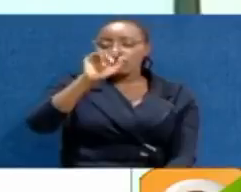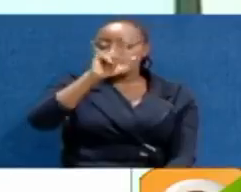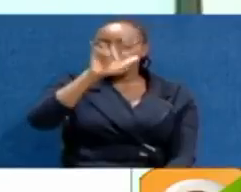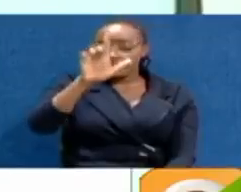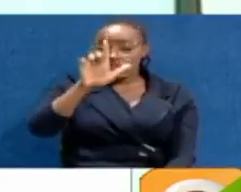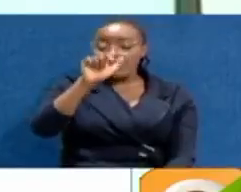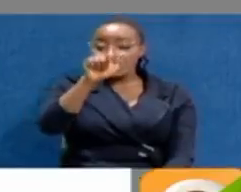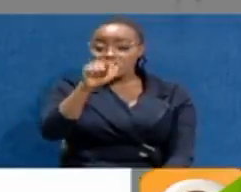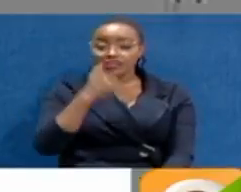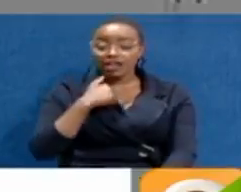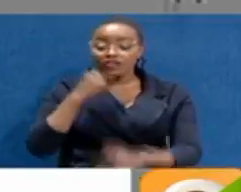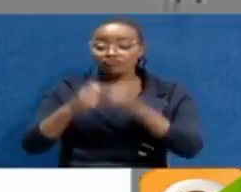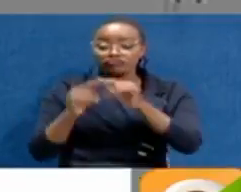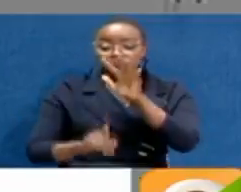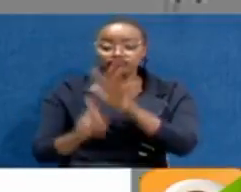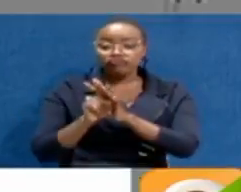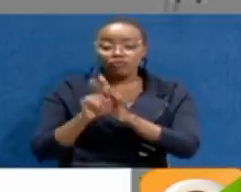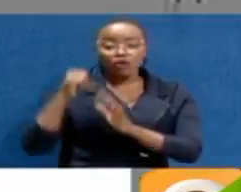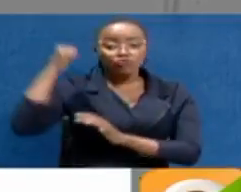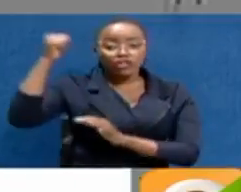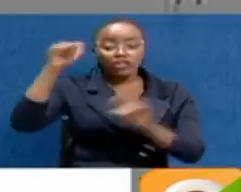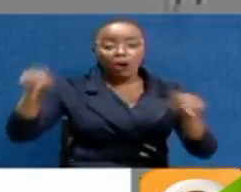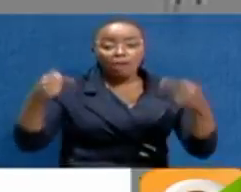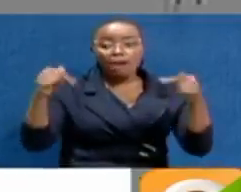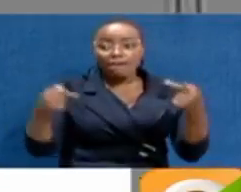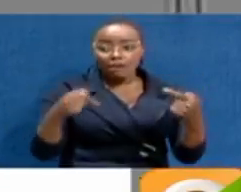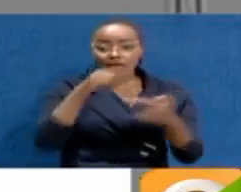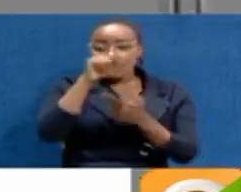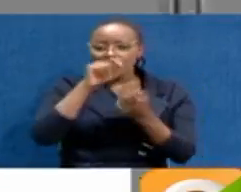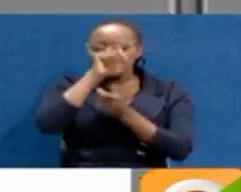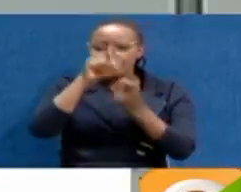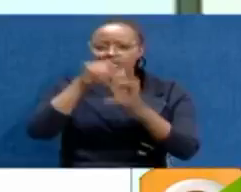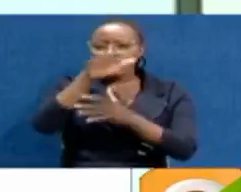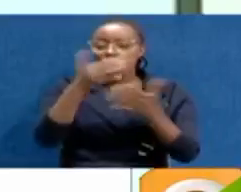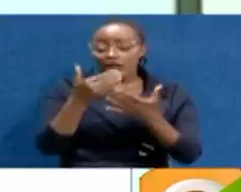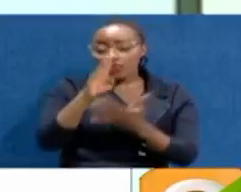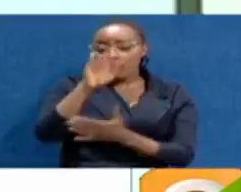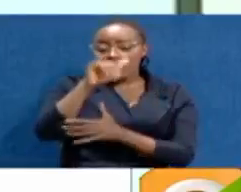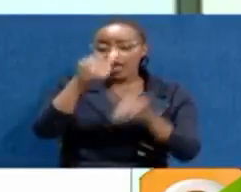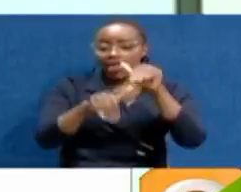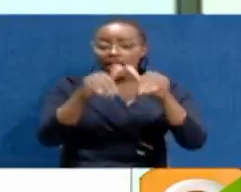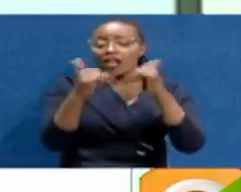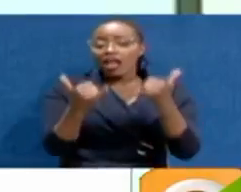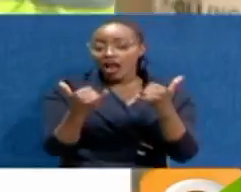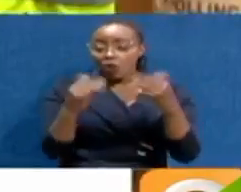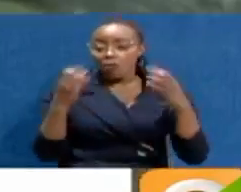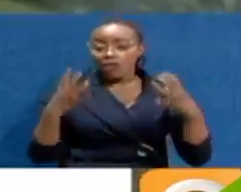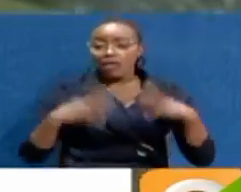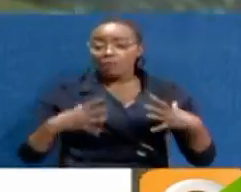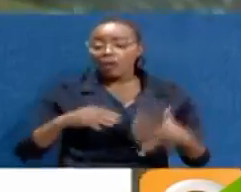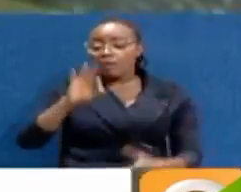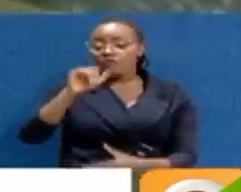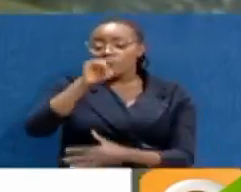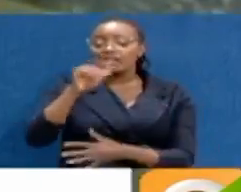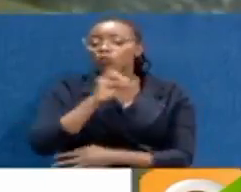Na hiyo basi imeweza kuzua mihemko ya kisiasa hususan katika mchaguzi mdogo huu, na wengi wakisema kwamba upande wa